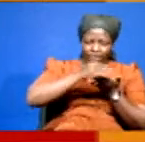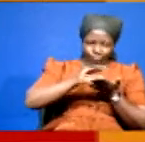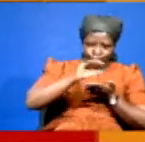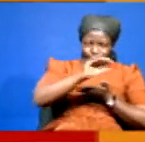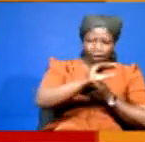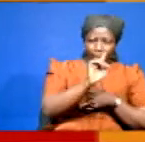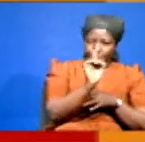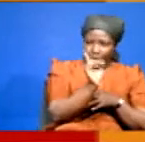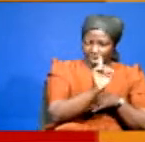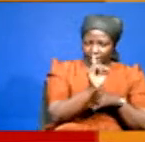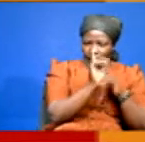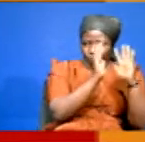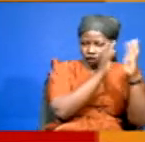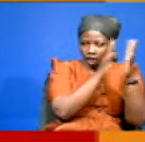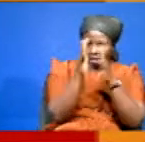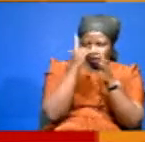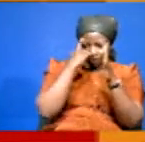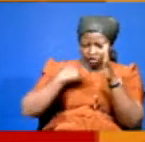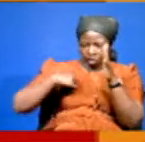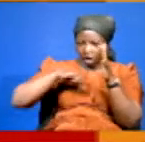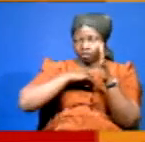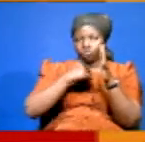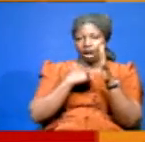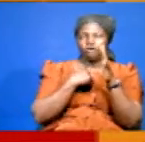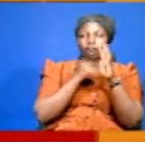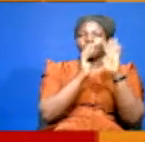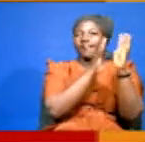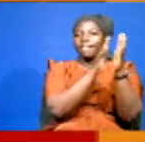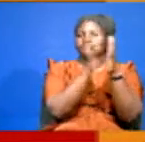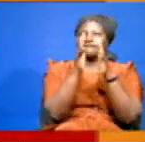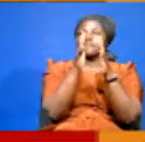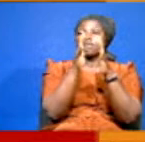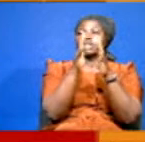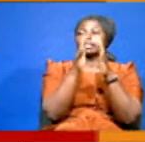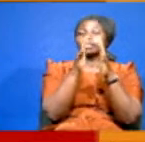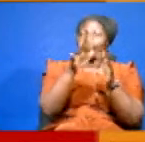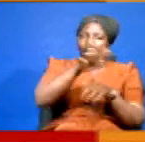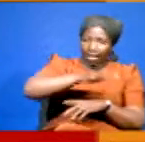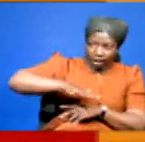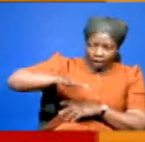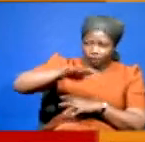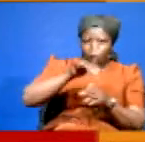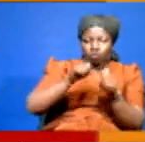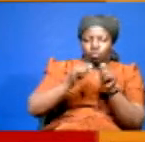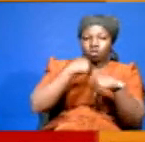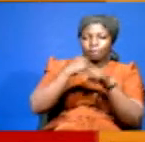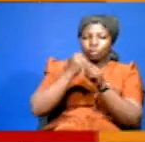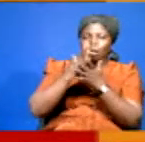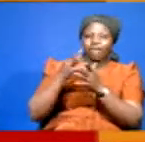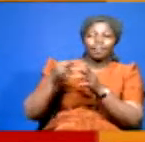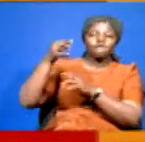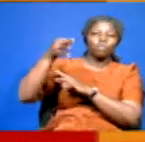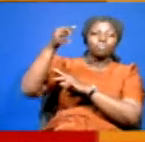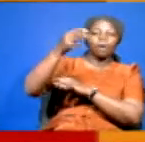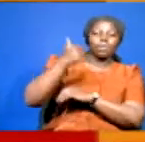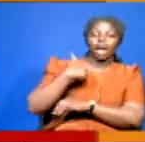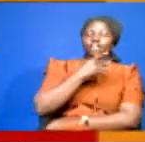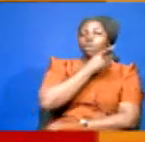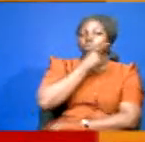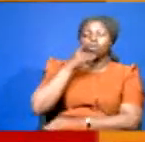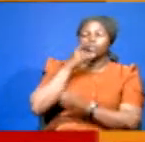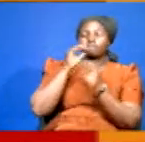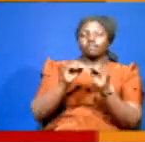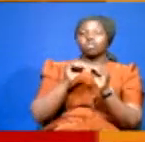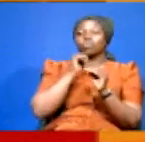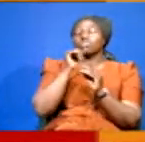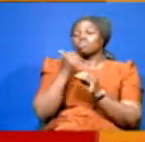na environment ambayo inaweza hakikisha kwamba mbeleni tusiwe tena na kiangazi, ili tusijipate katika inji